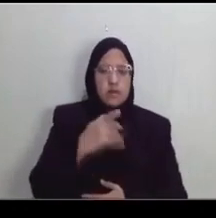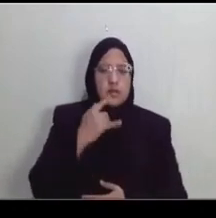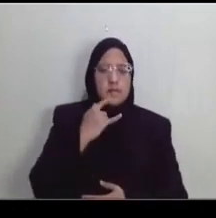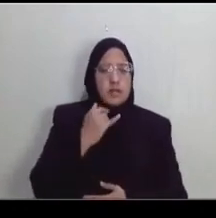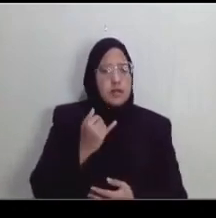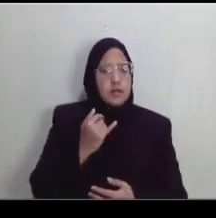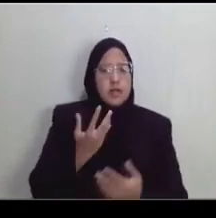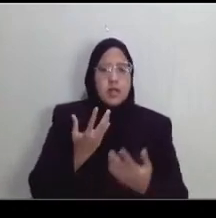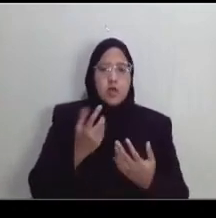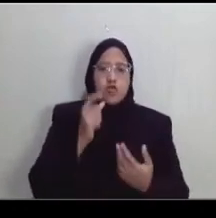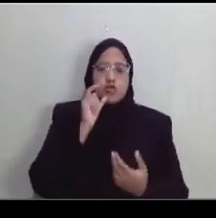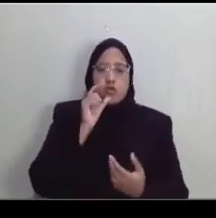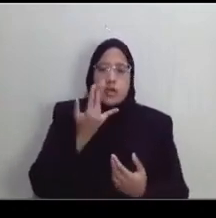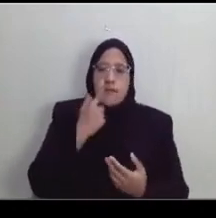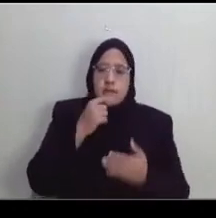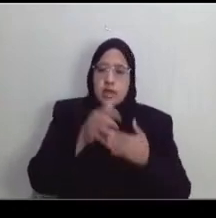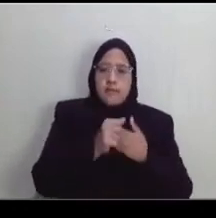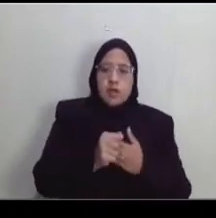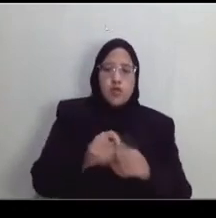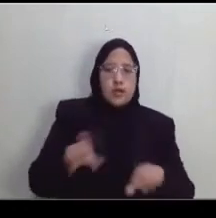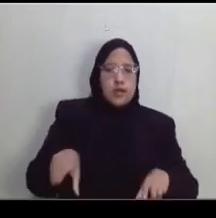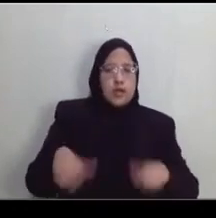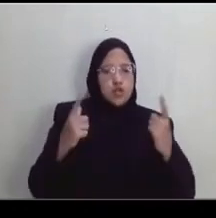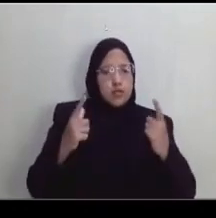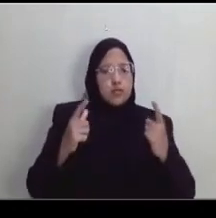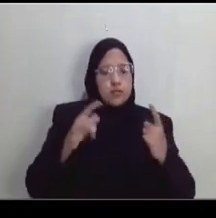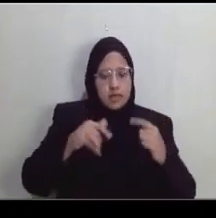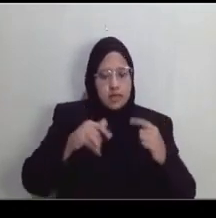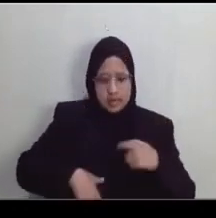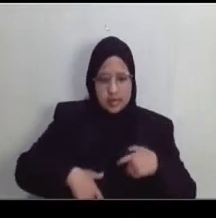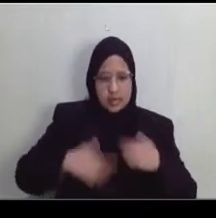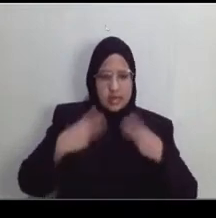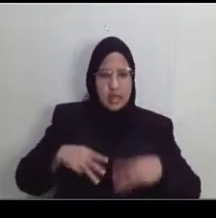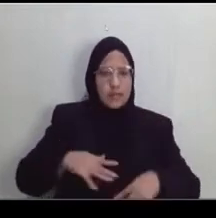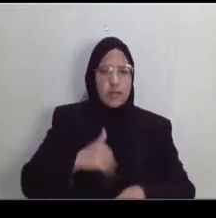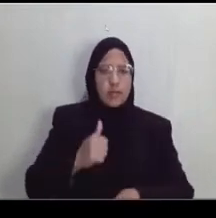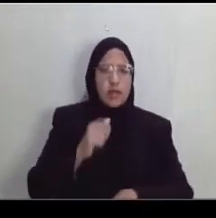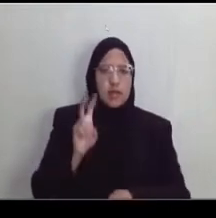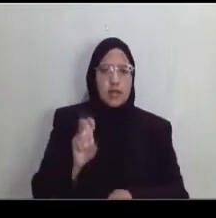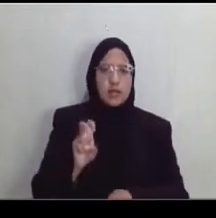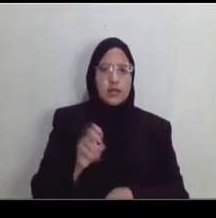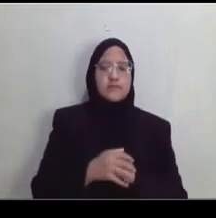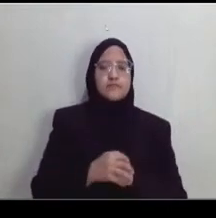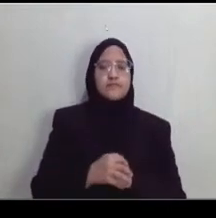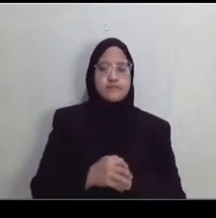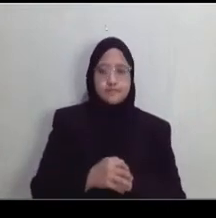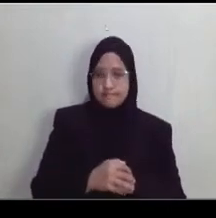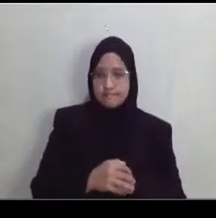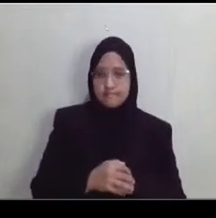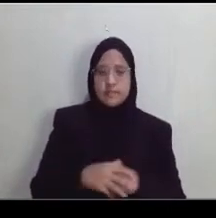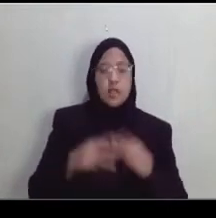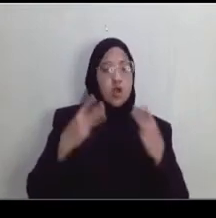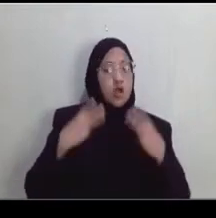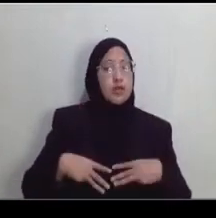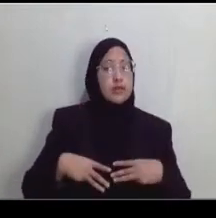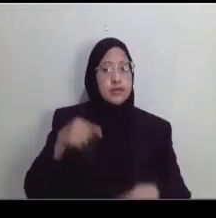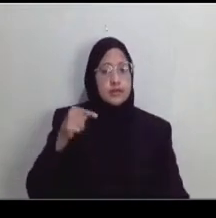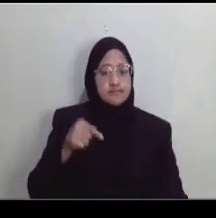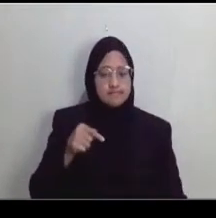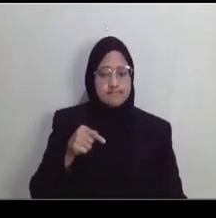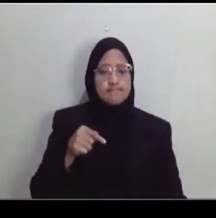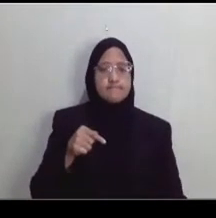berperilaku baik dalam perkembangannya dewasa ini kode etik yang dimaknai sebagai aturan